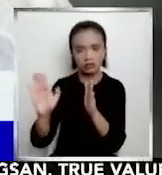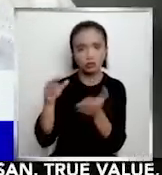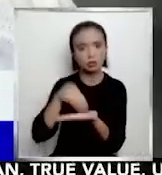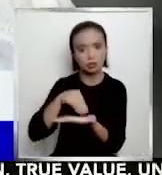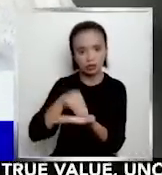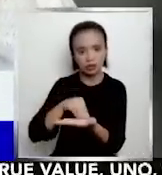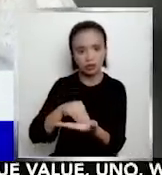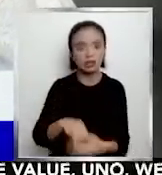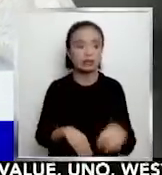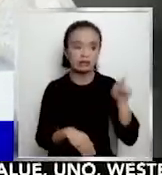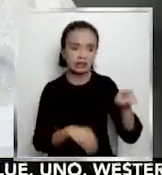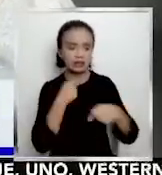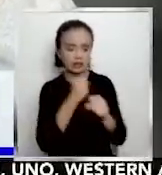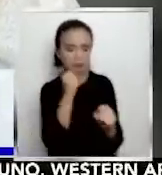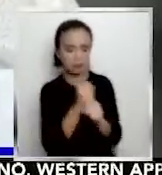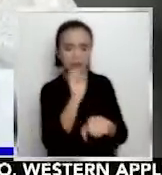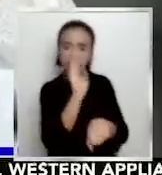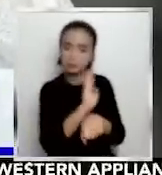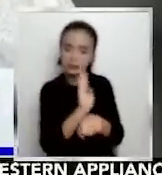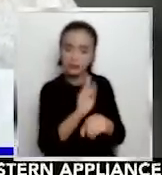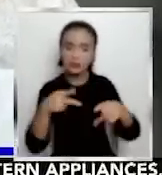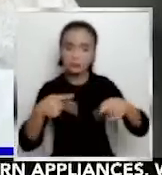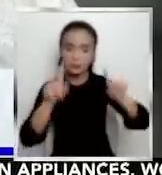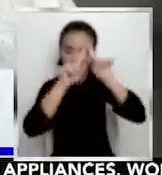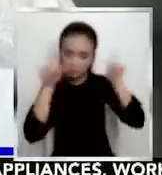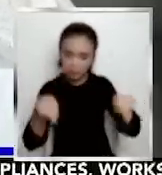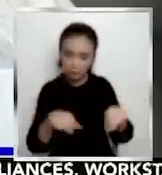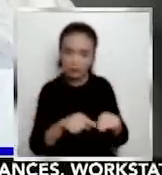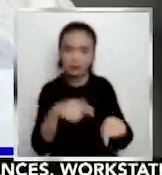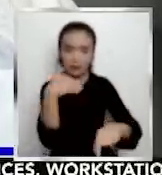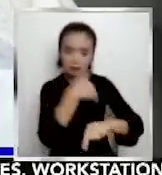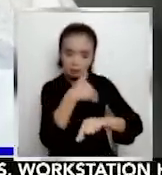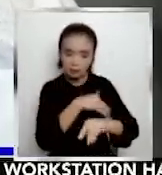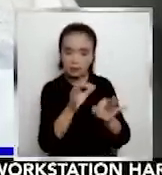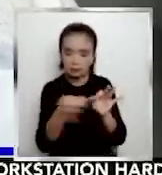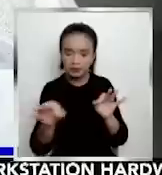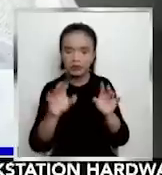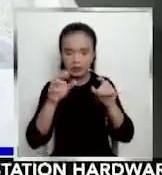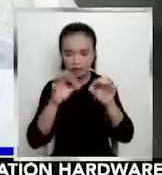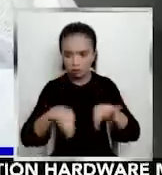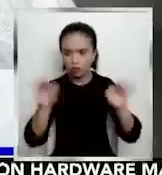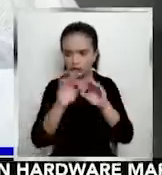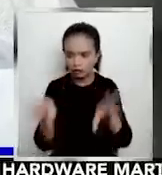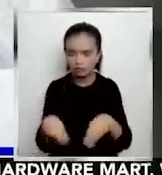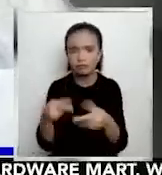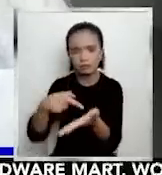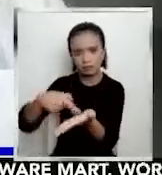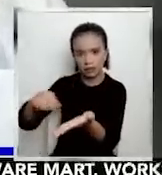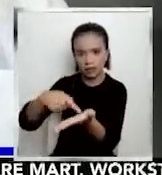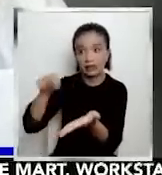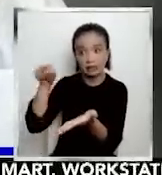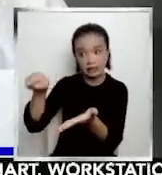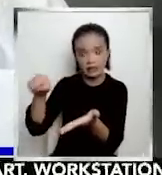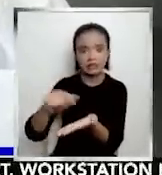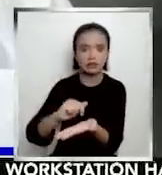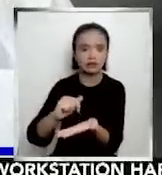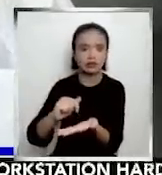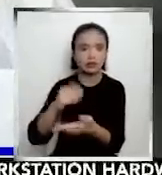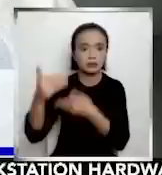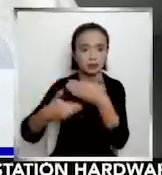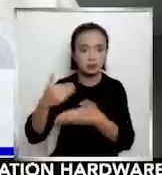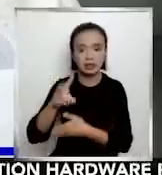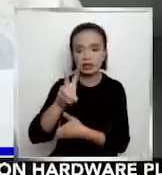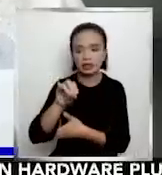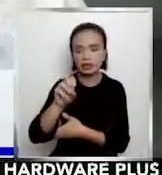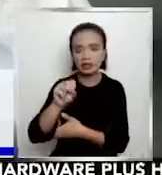permit, ng mga bank statement, basta babayaran mo lang sila. Tapos sila na rin yung magpapabisa sa'yo. Sa bandang huli, hindi rin